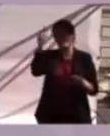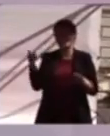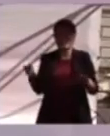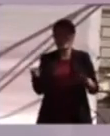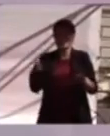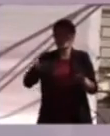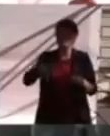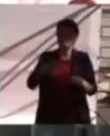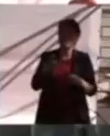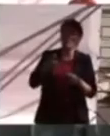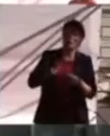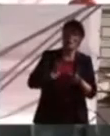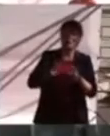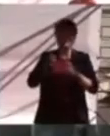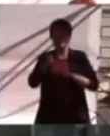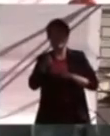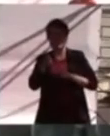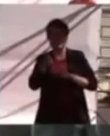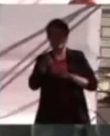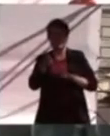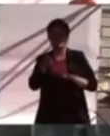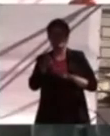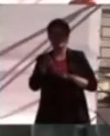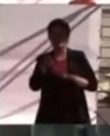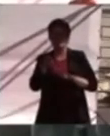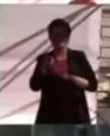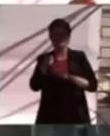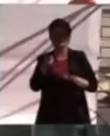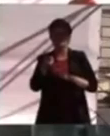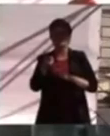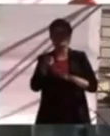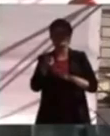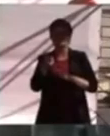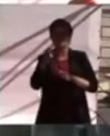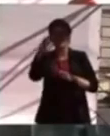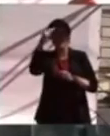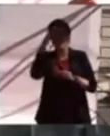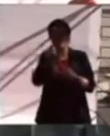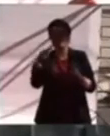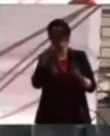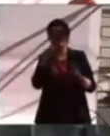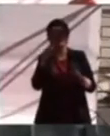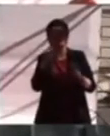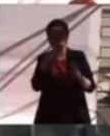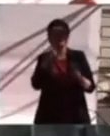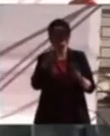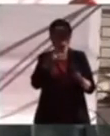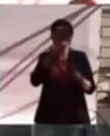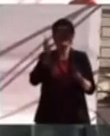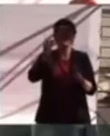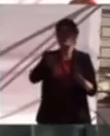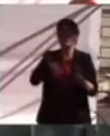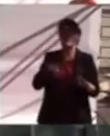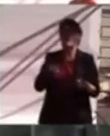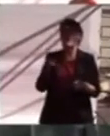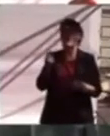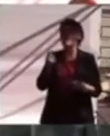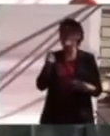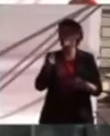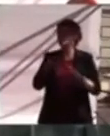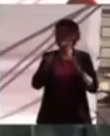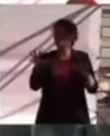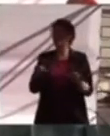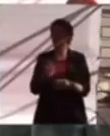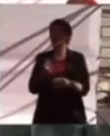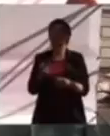ricordare a quelli che dicevano non si doveva fermare l'economia se no chissà cosa succedeva aver scelto a un certo